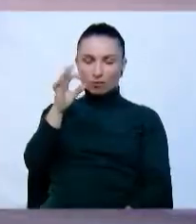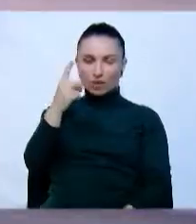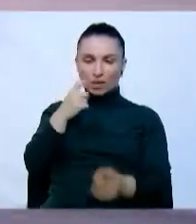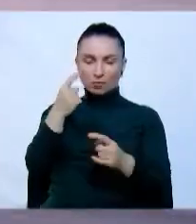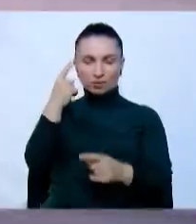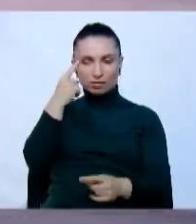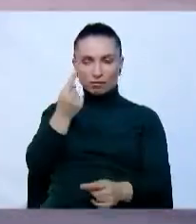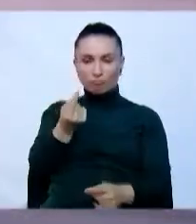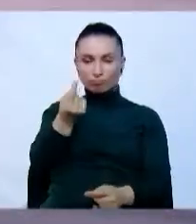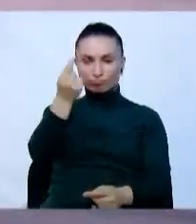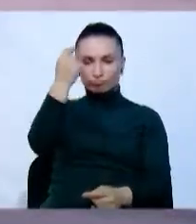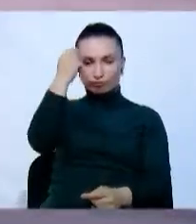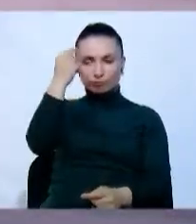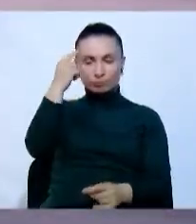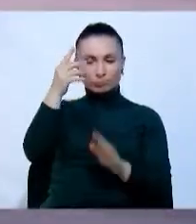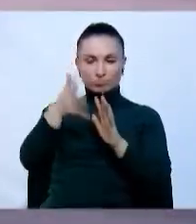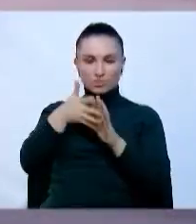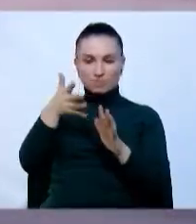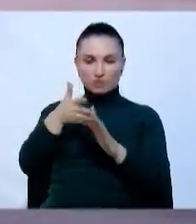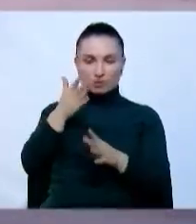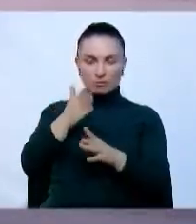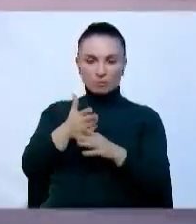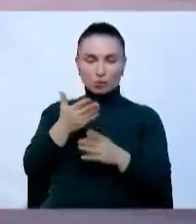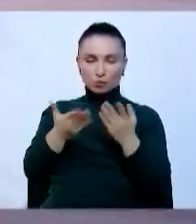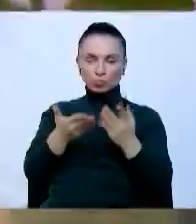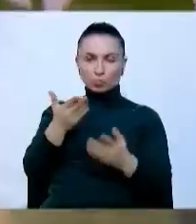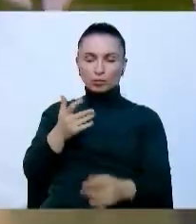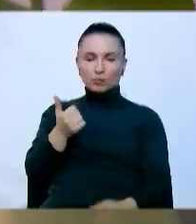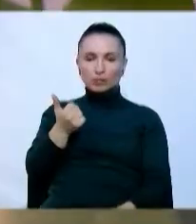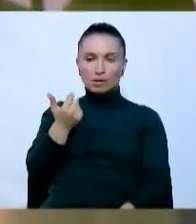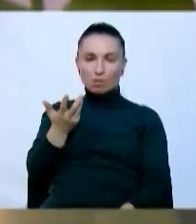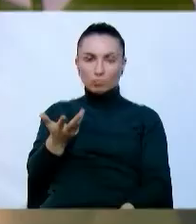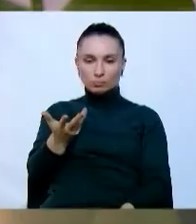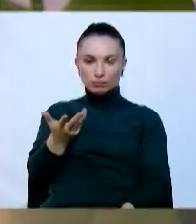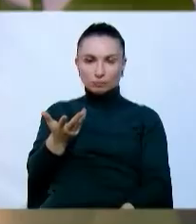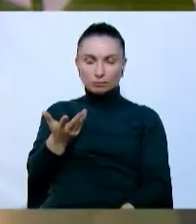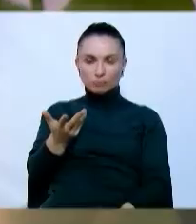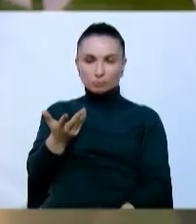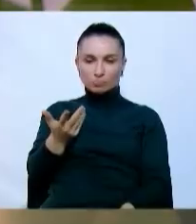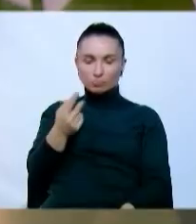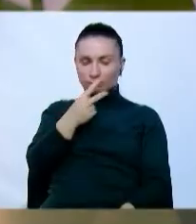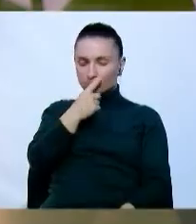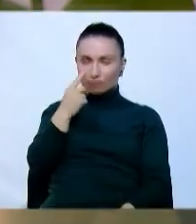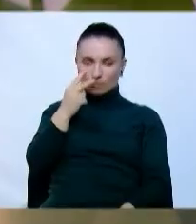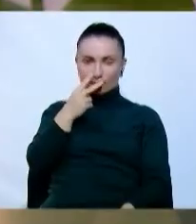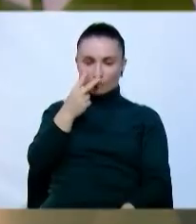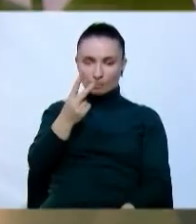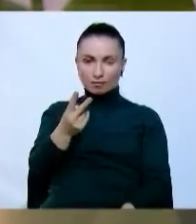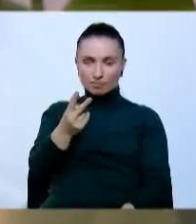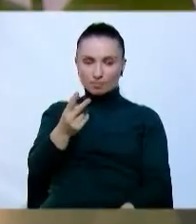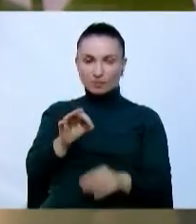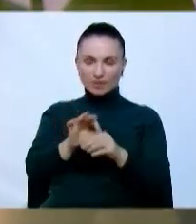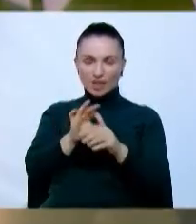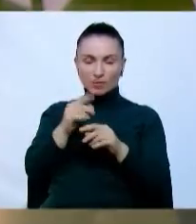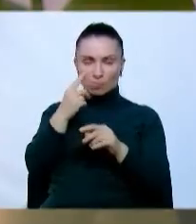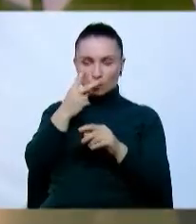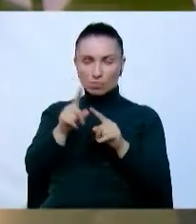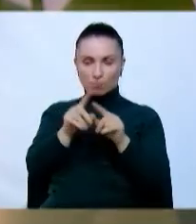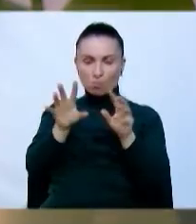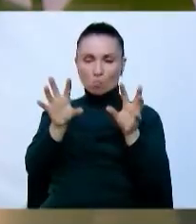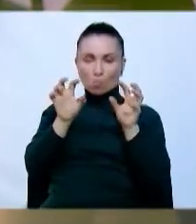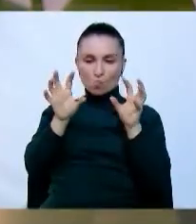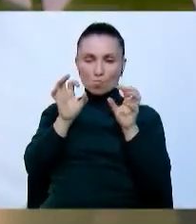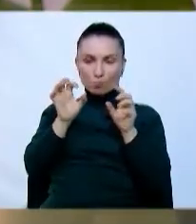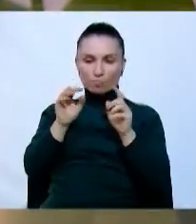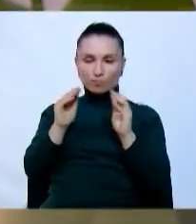ინფორმაცია თავის ტვინის მხედველობის ცენტრში. თუ რაოდენობა მხედველობის ნერვში არსებული ნევრული ბოჭკოების